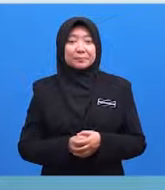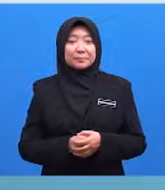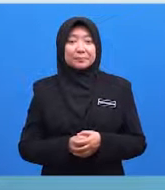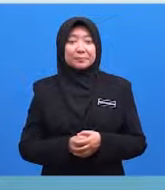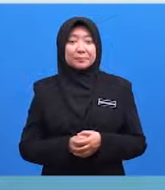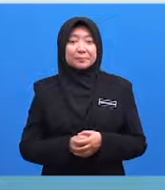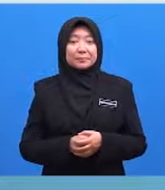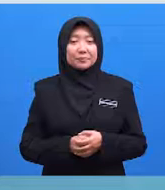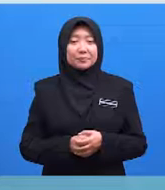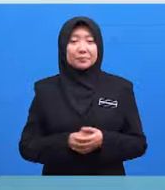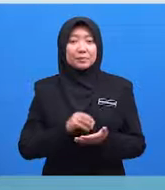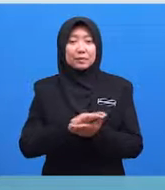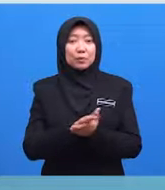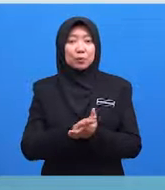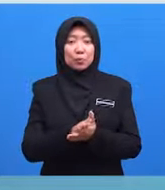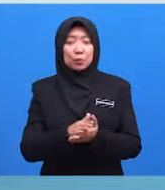keju parmesan parut,